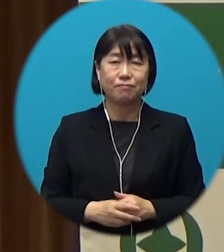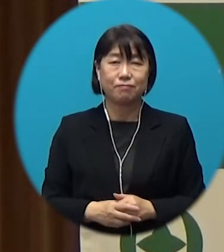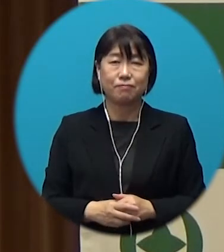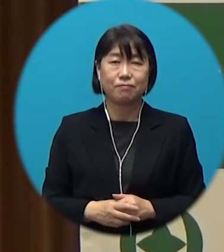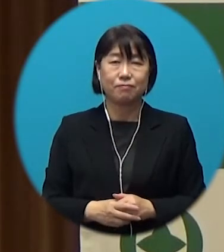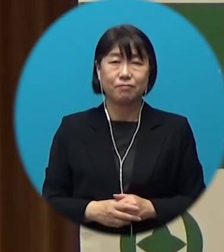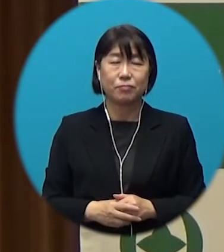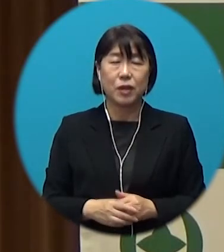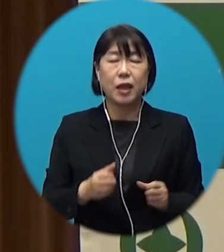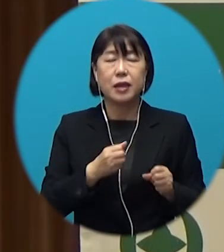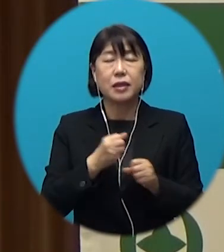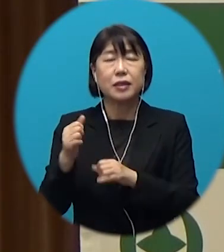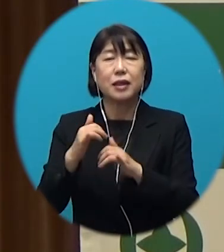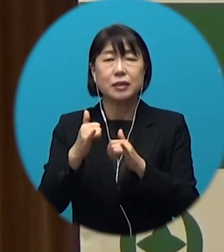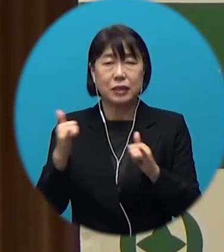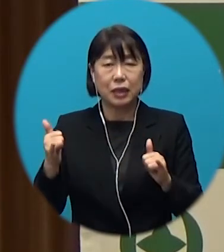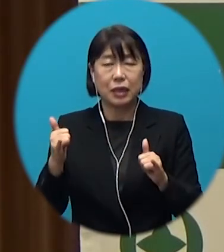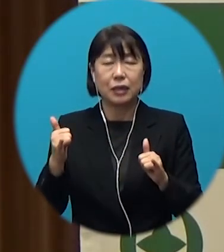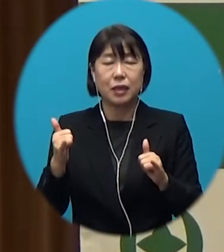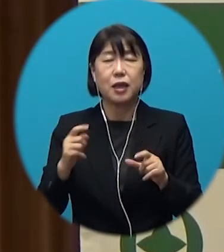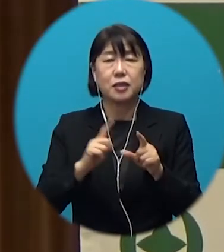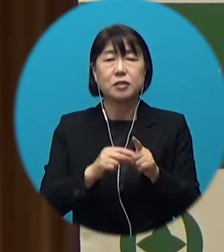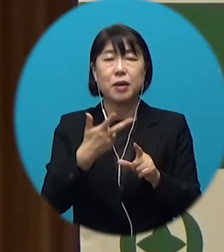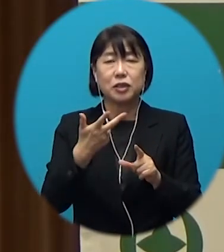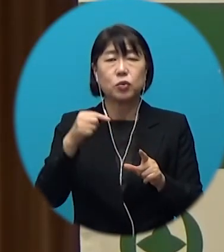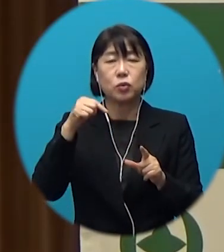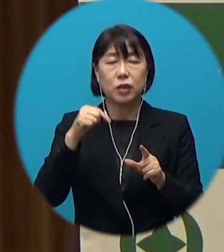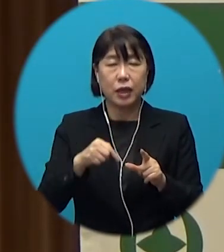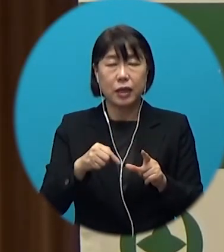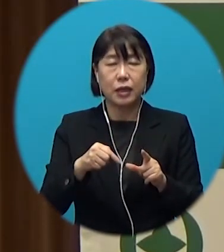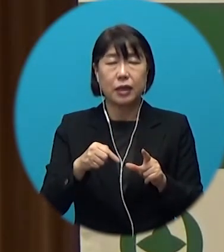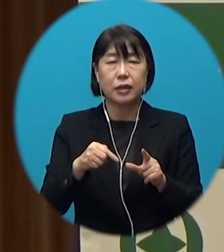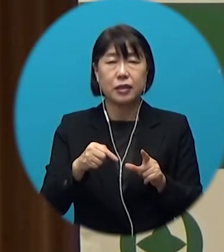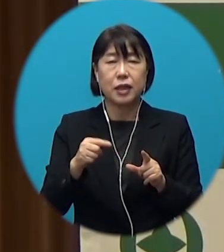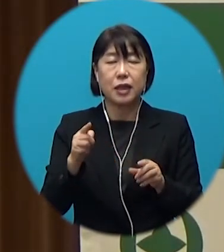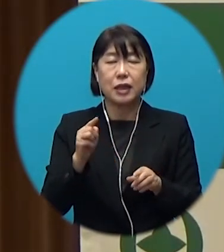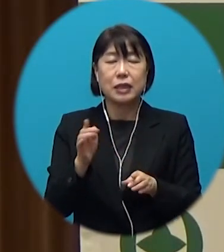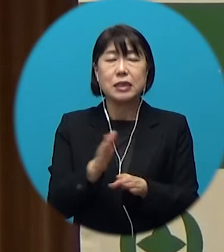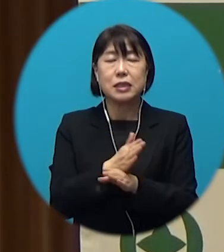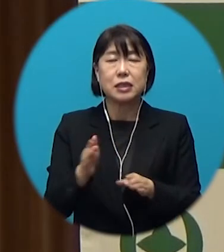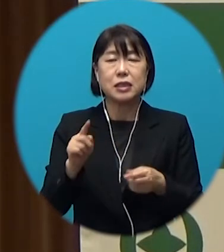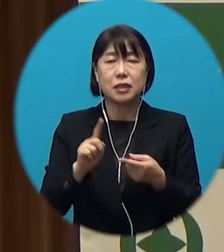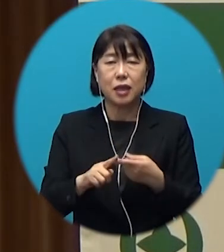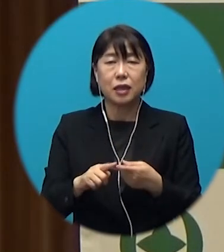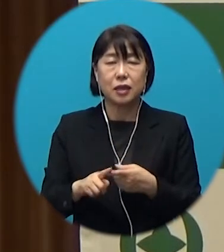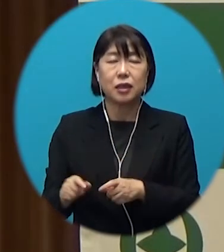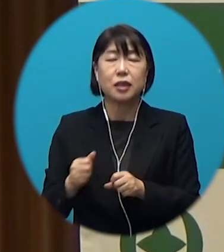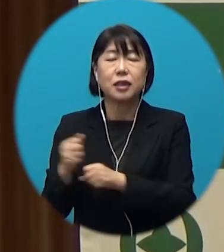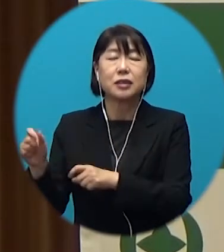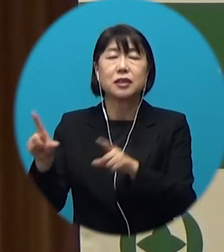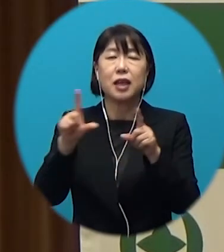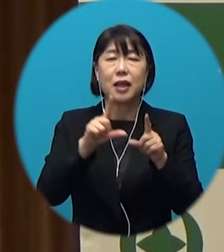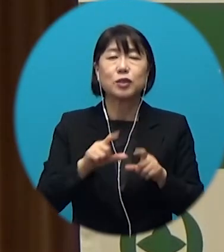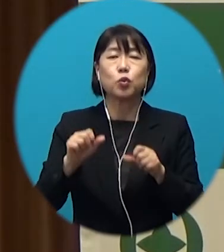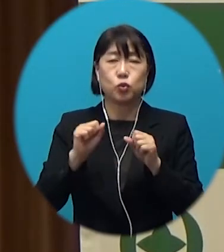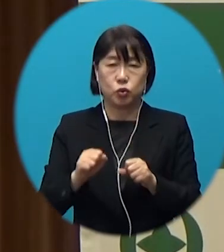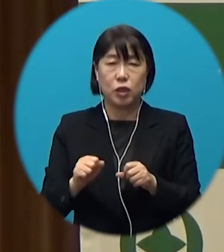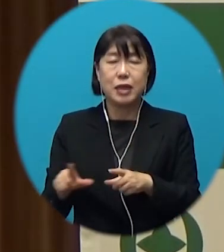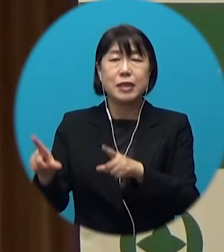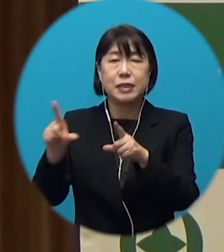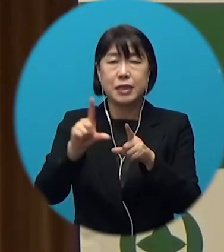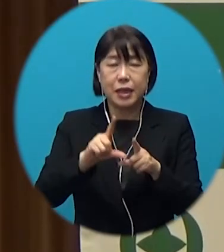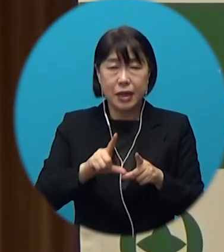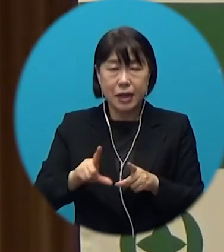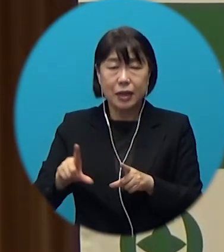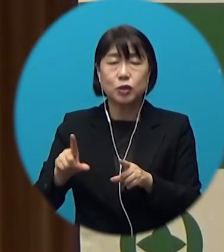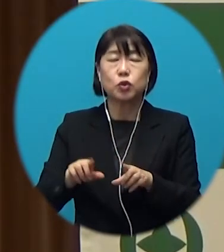避難されて松葉市でですね、自分に滞在され避難生活ということになりますけれども、やはり生活の立ち上げ、石